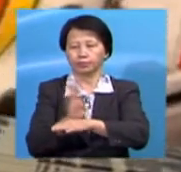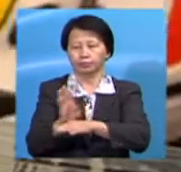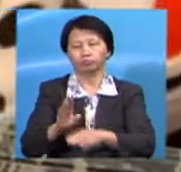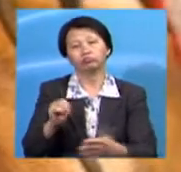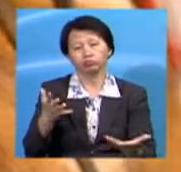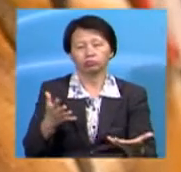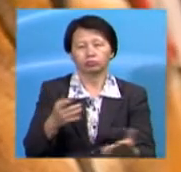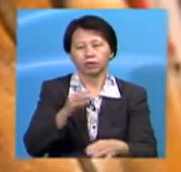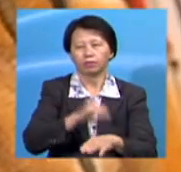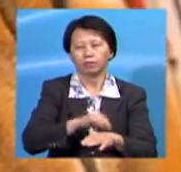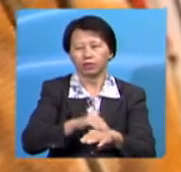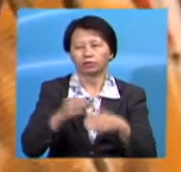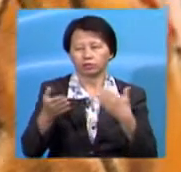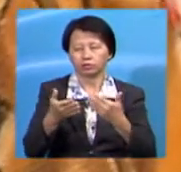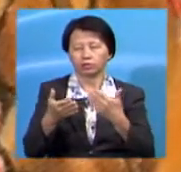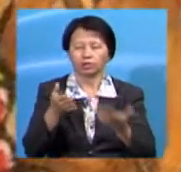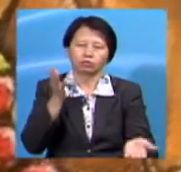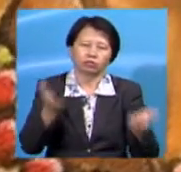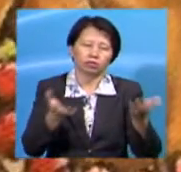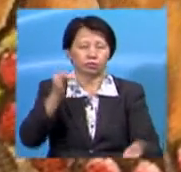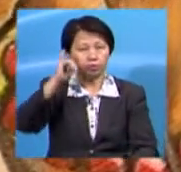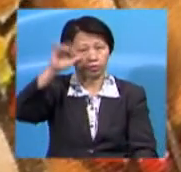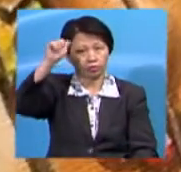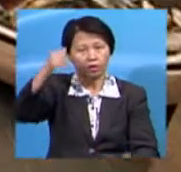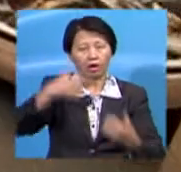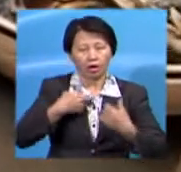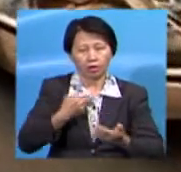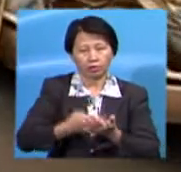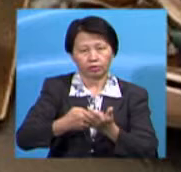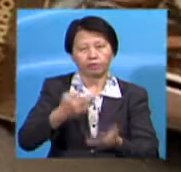yalah dalam masa terdekat ni mungkin insyaAllah kalau ada rezeki